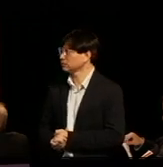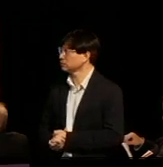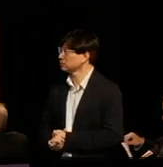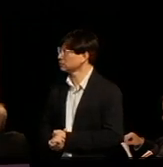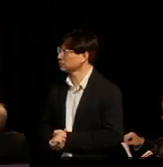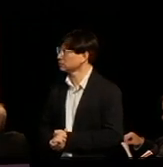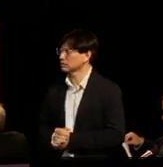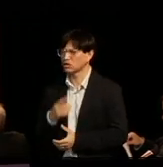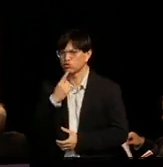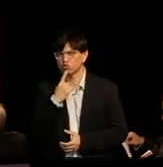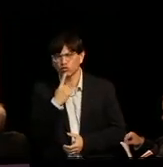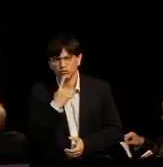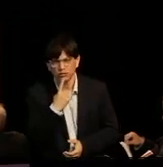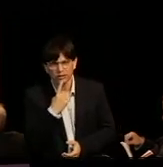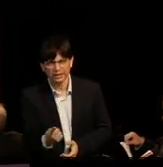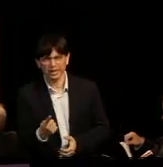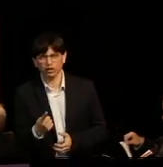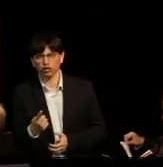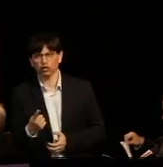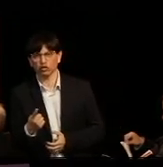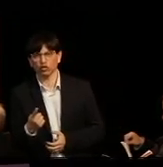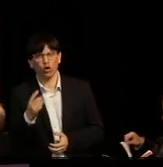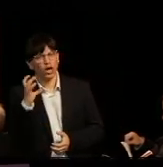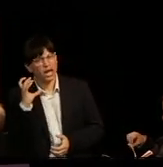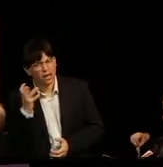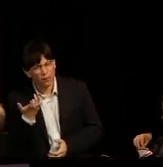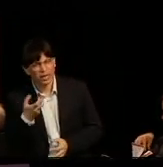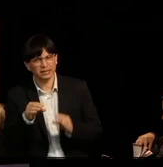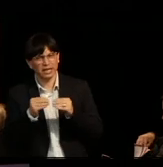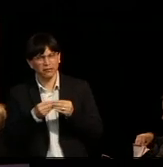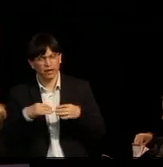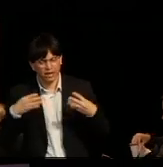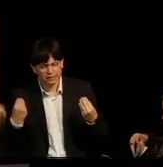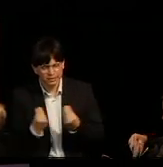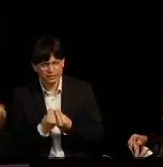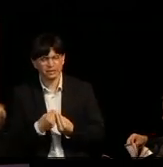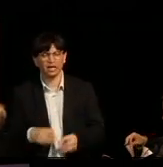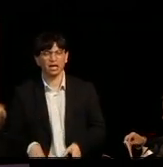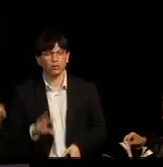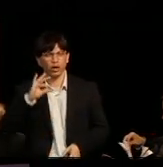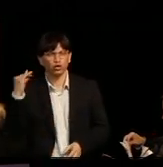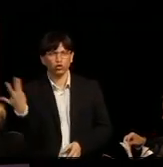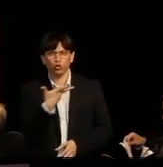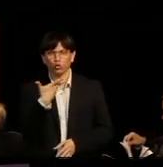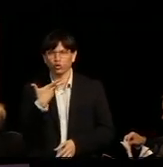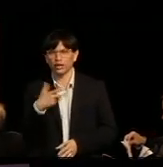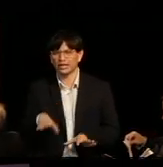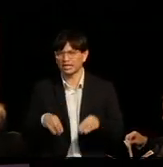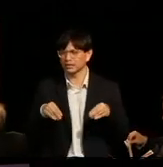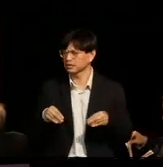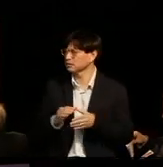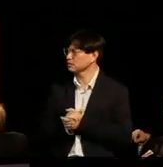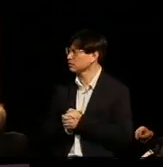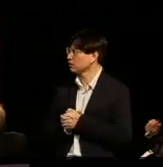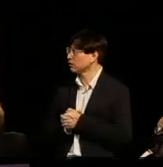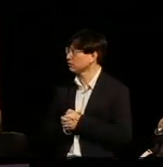non è detto che l'esperienza te la devo far fare tutta tutta insieme fin dal principio non è detto che la par partecipazione alla